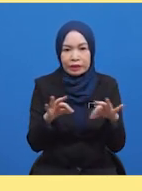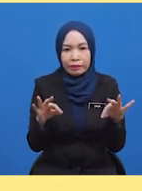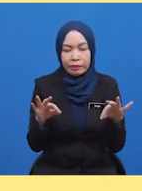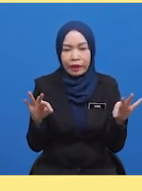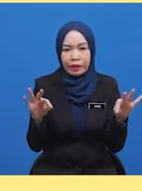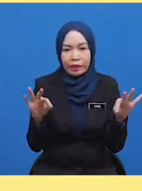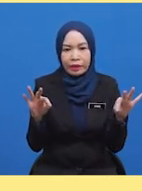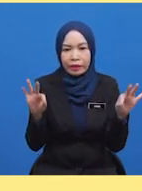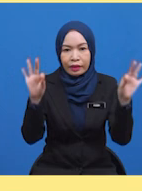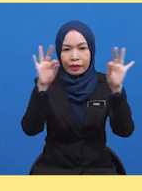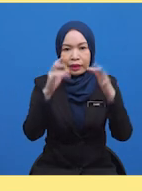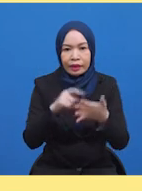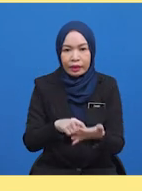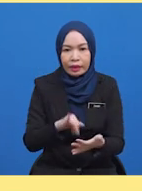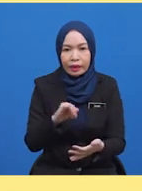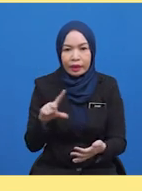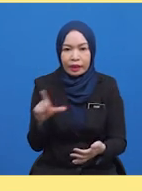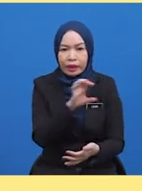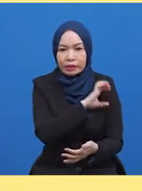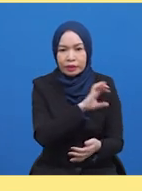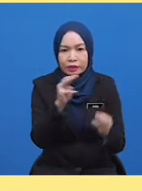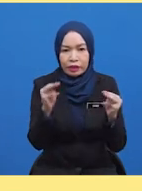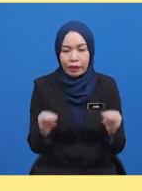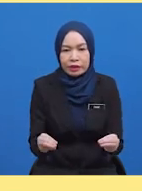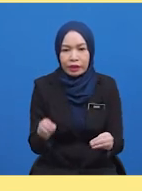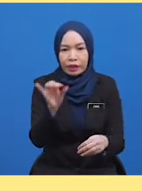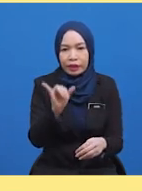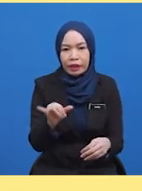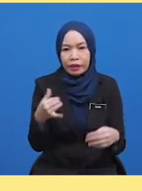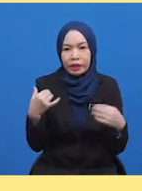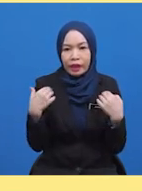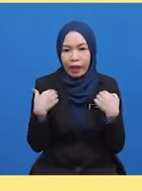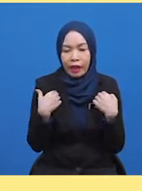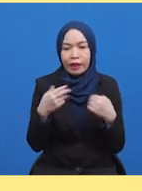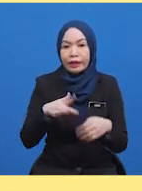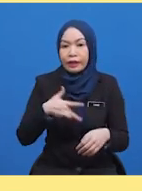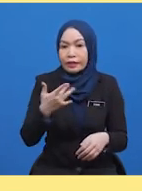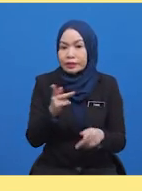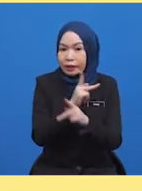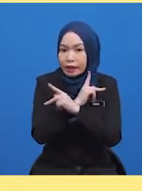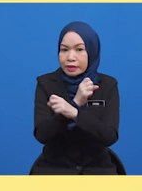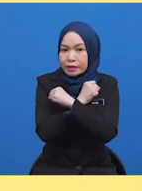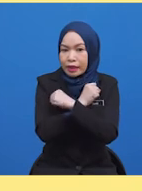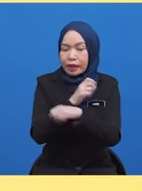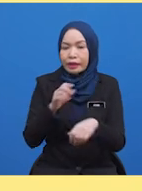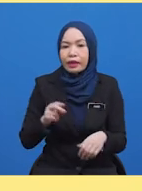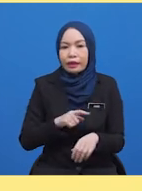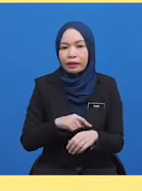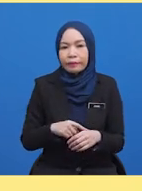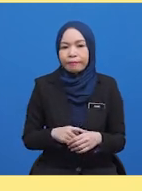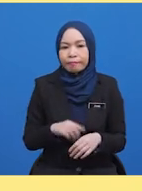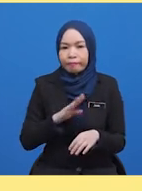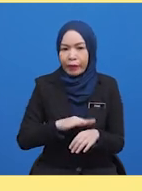latar masyarakat yang memiliki perasaan kasih sayang terhadap hewan dan